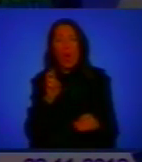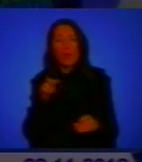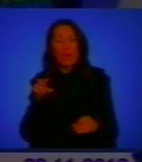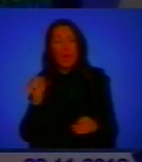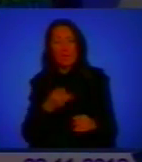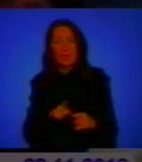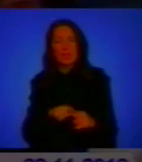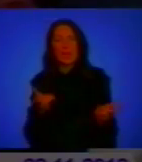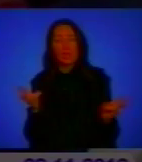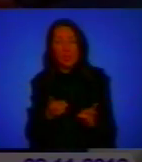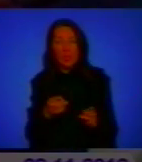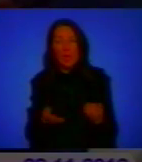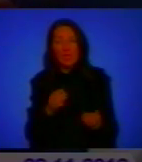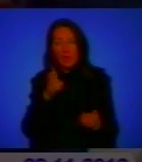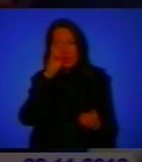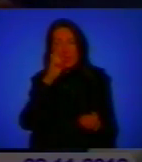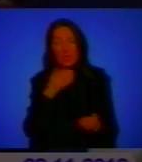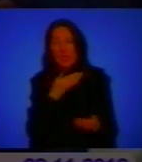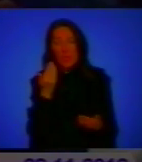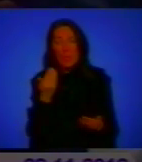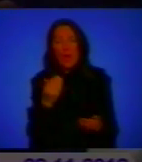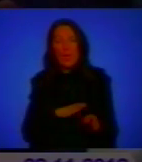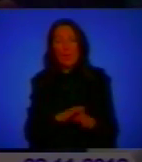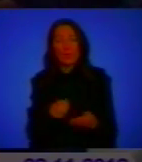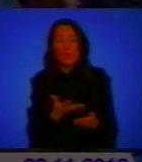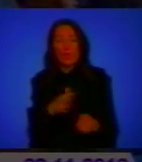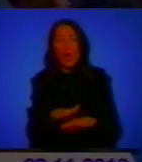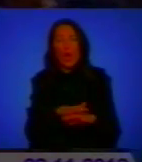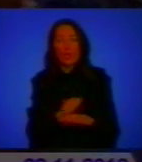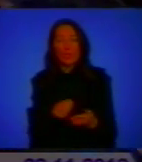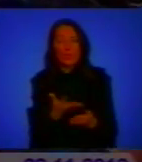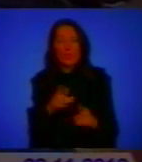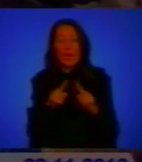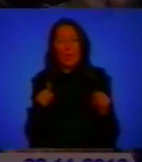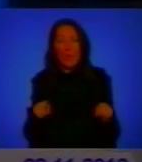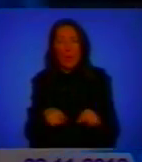своєрідна необхідність, адже в країні немає повноцінного ринку цінних паперів.